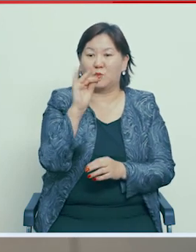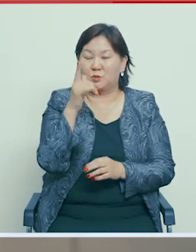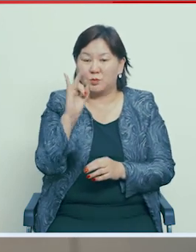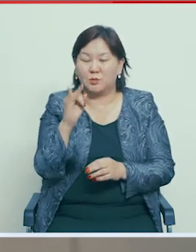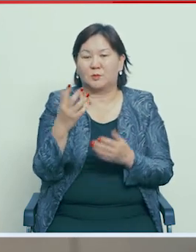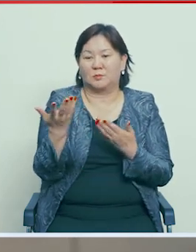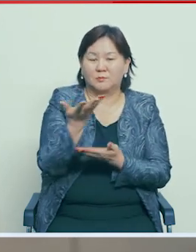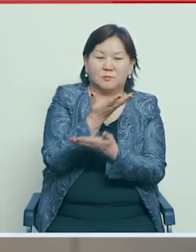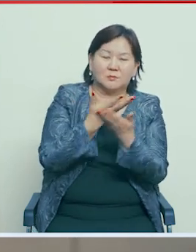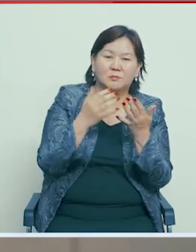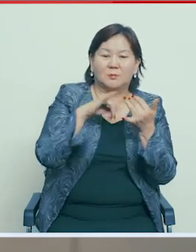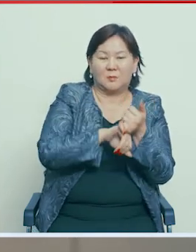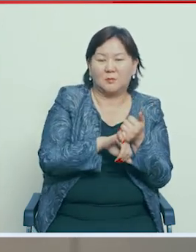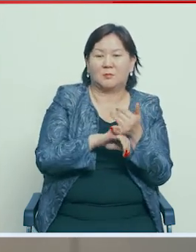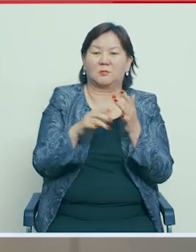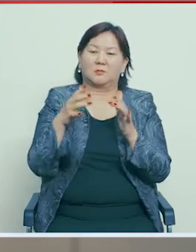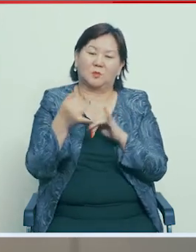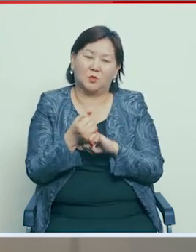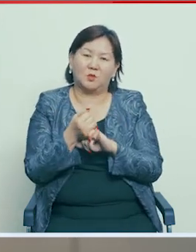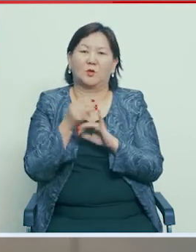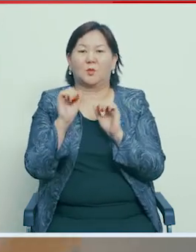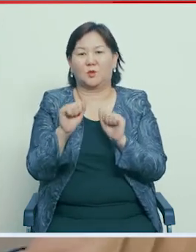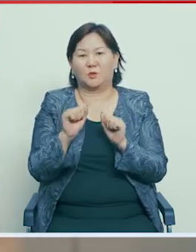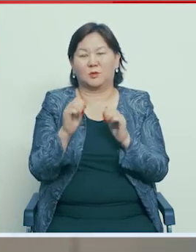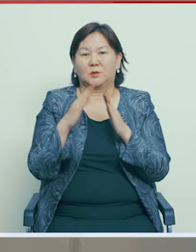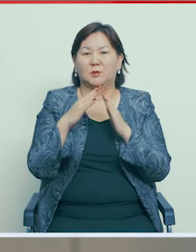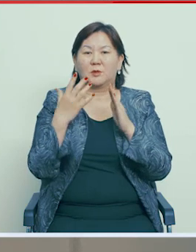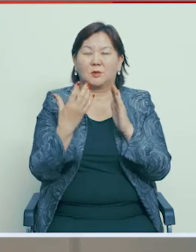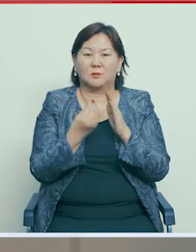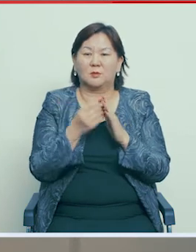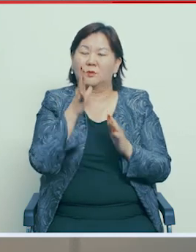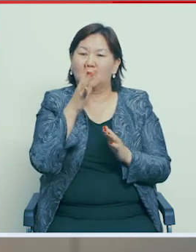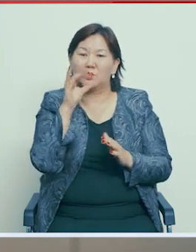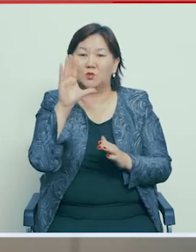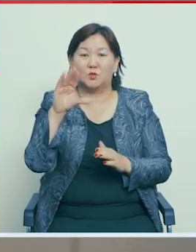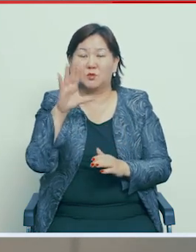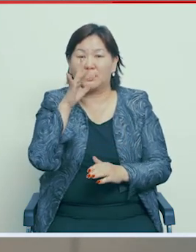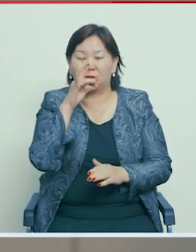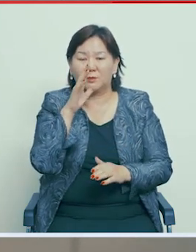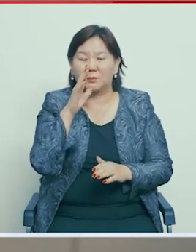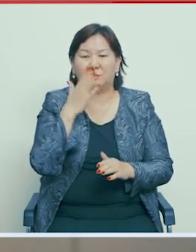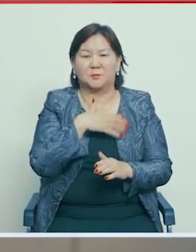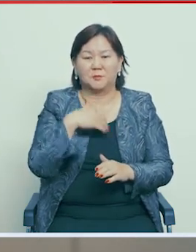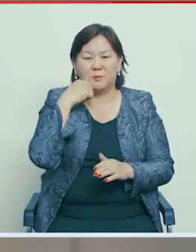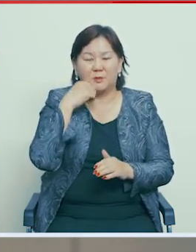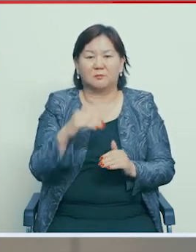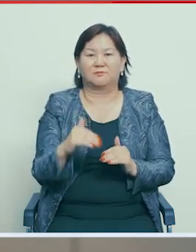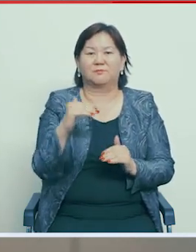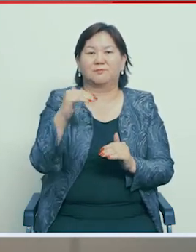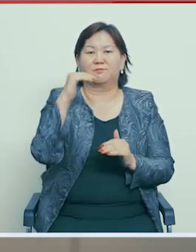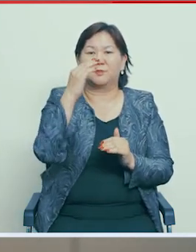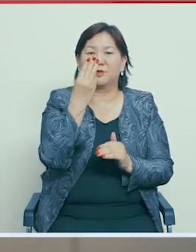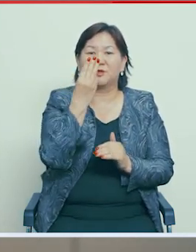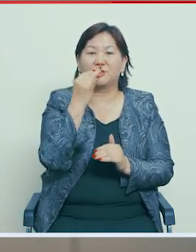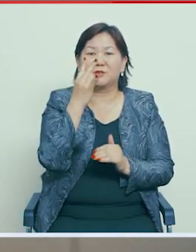Хоорондоо ч яг гэрлэн хурмаа хийн гэр бүлтэй болно. Дээрээс нь ялангуяа өсвөр насны хүүхдүүдийн одоо бэлгийн боожлыг нэг том шилжилтийн нас гэх нэг